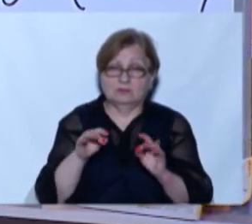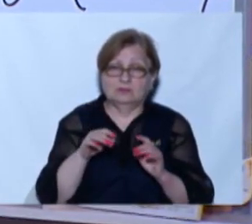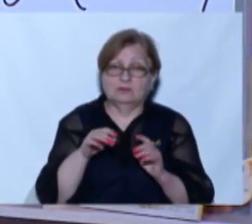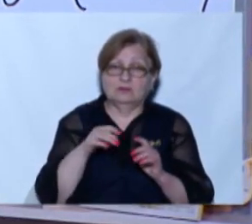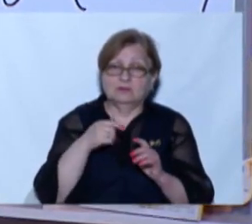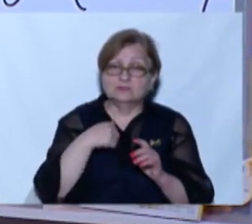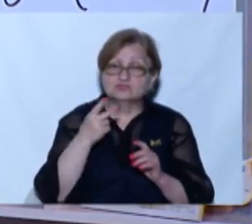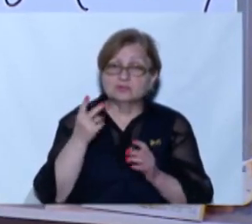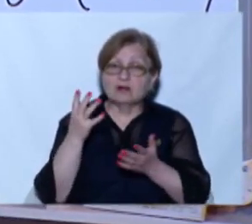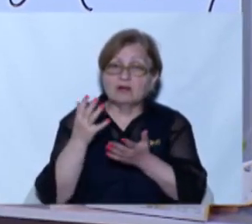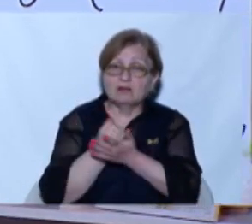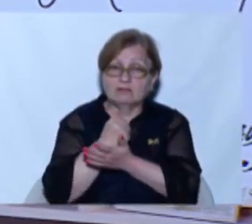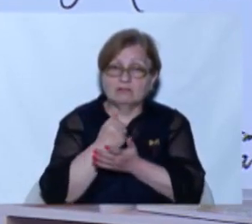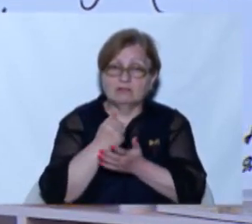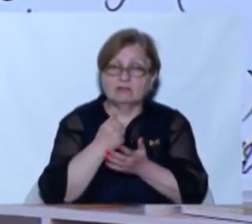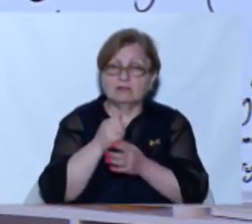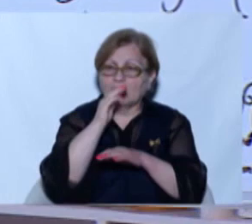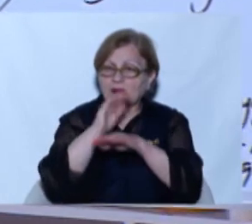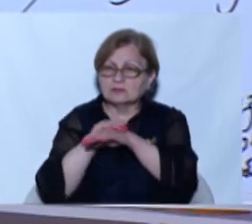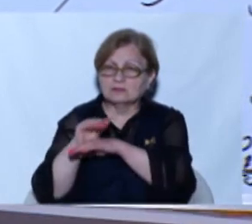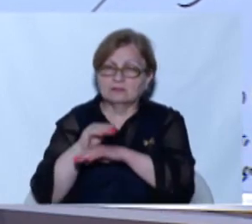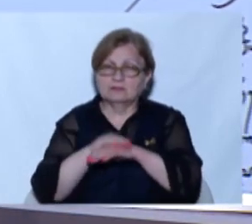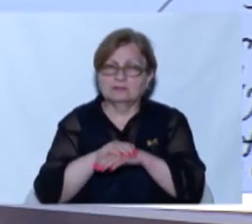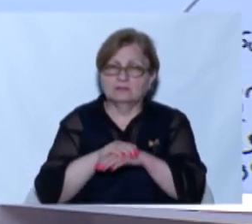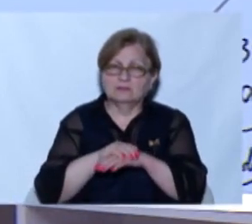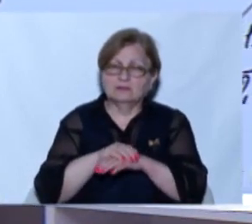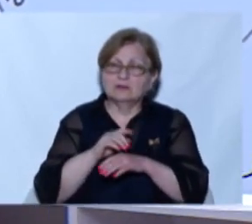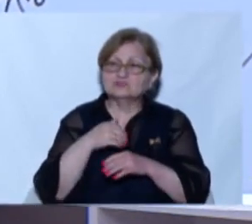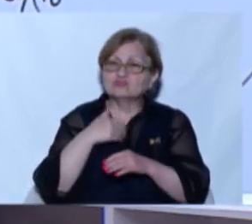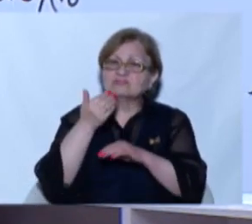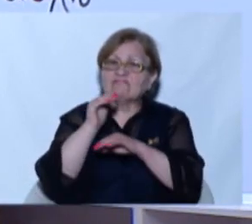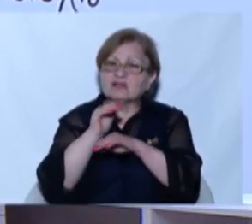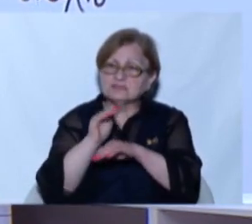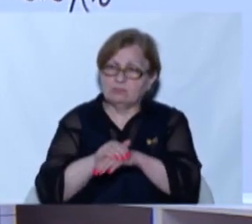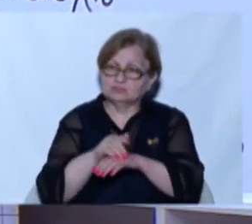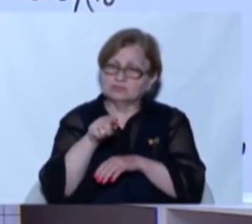ჩვენ გვაპოვნინებს არგუმენტებს, რითაც დავასაბუთებთ